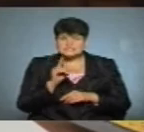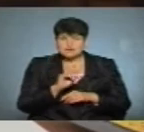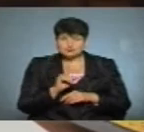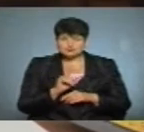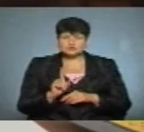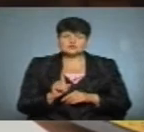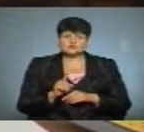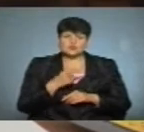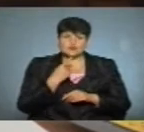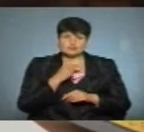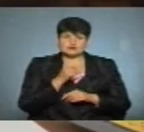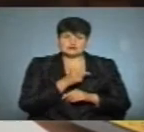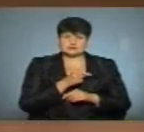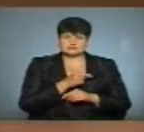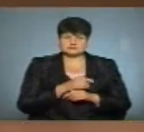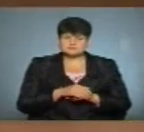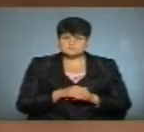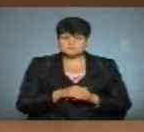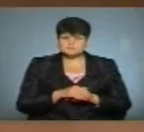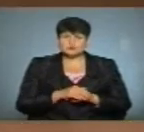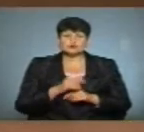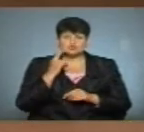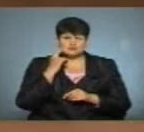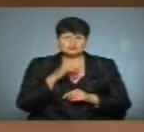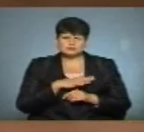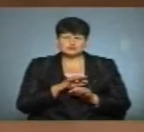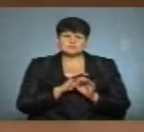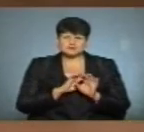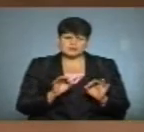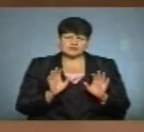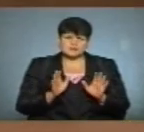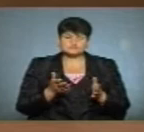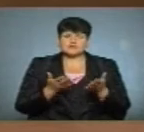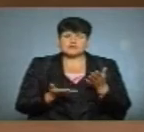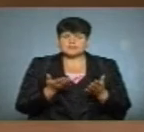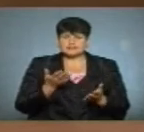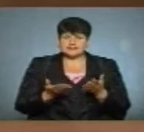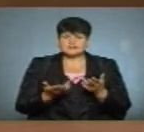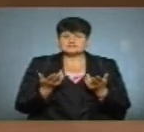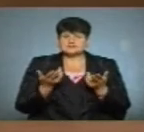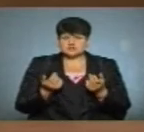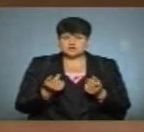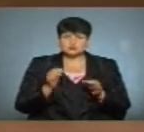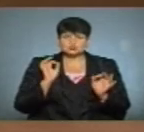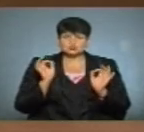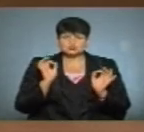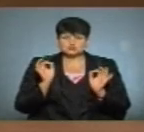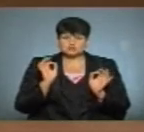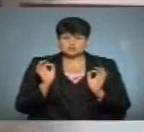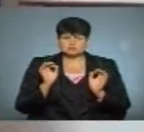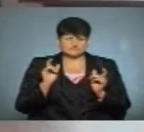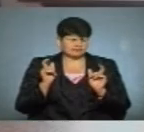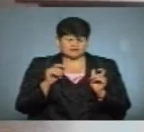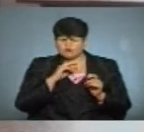що казалося в тексті. Чути було все прекрасно, але, звичайно, шум інколи